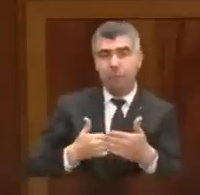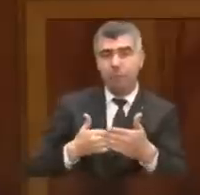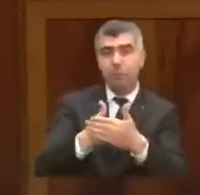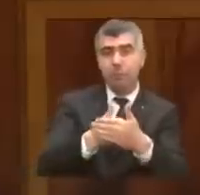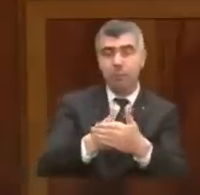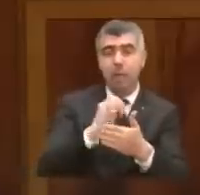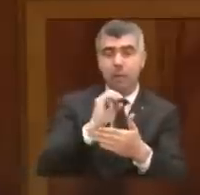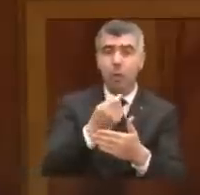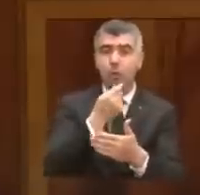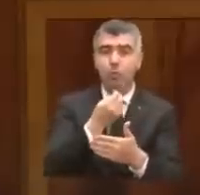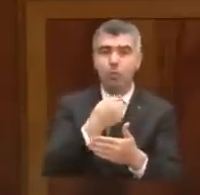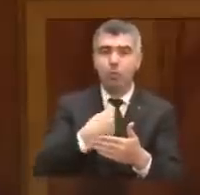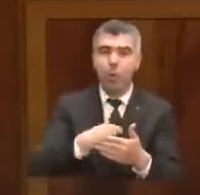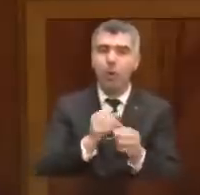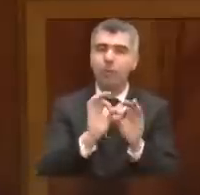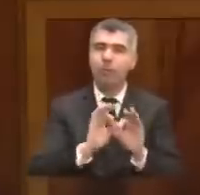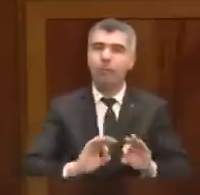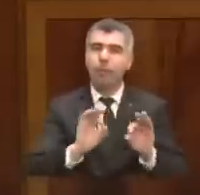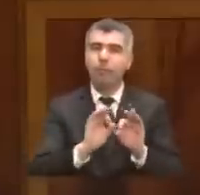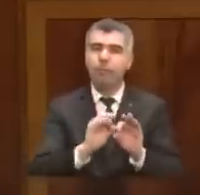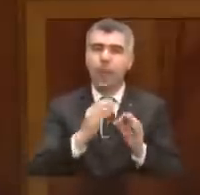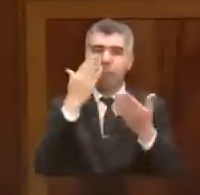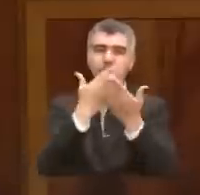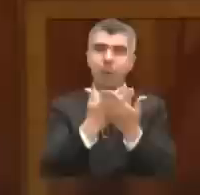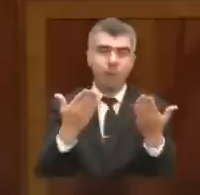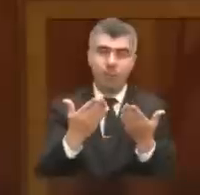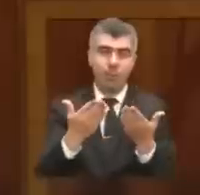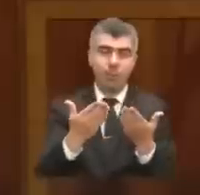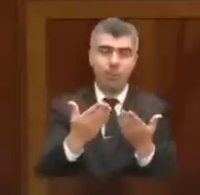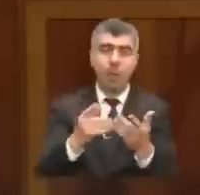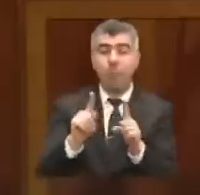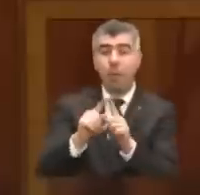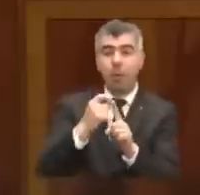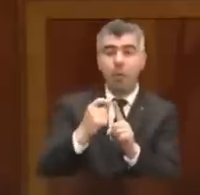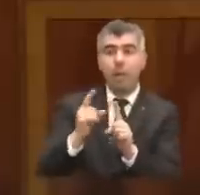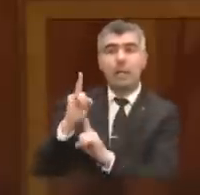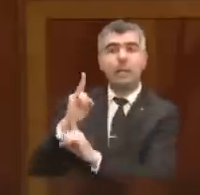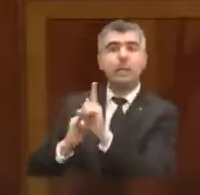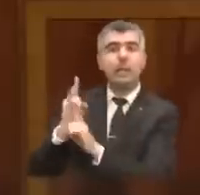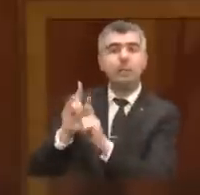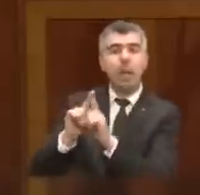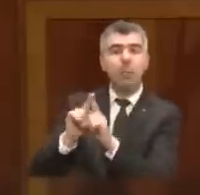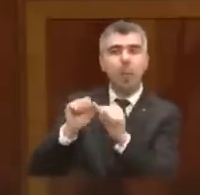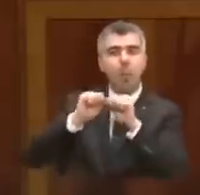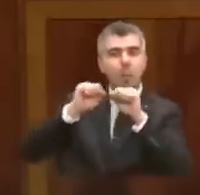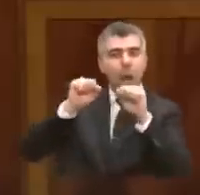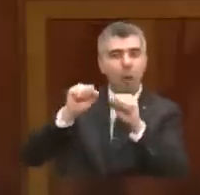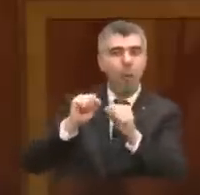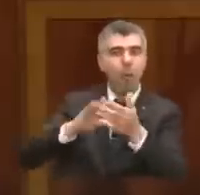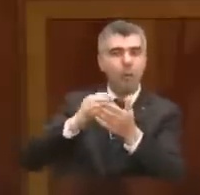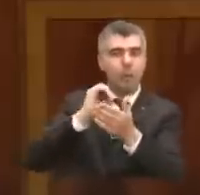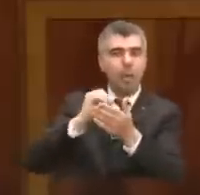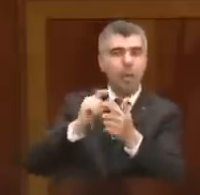الكرش شبعانه ما كتفهمش في الجوع، وهذا هو الأخطر. جدودنا تعرفوا بجيش المقاومة والتحرير، قوم المعمر من